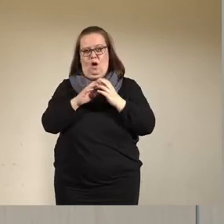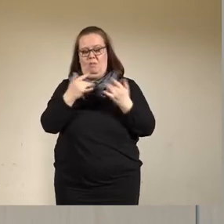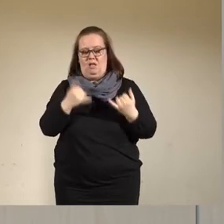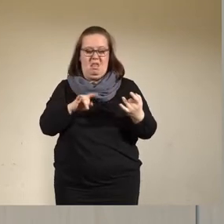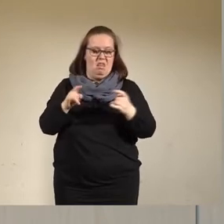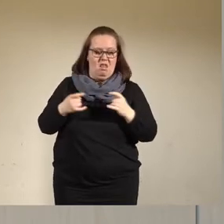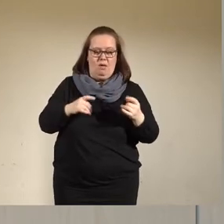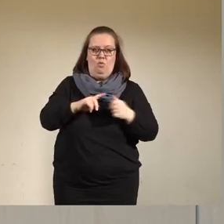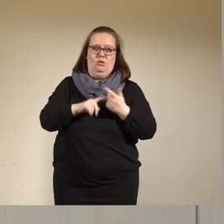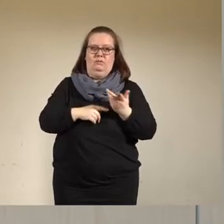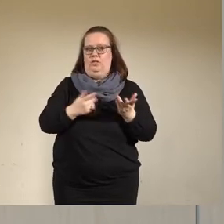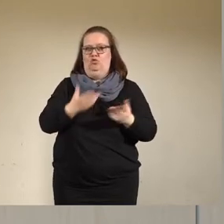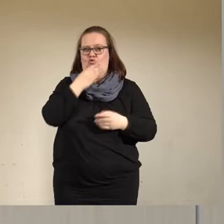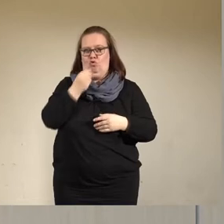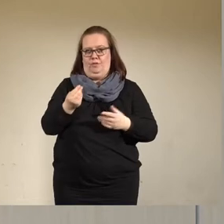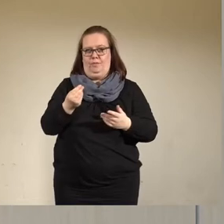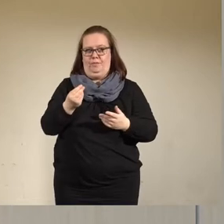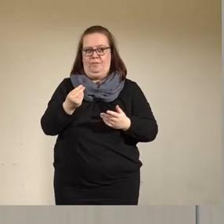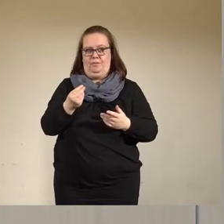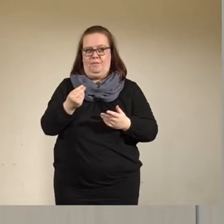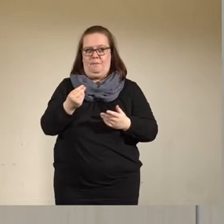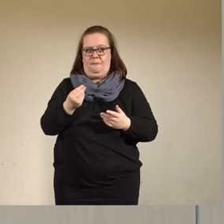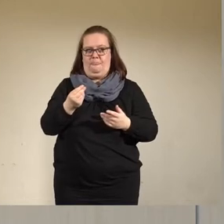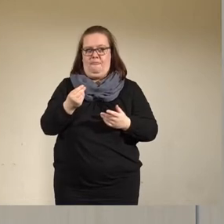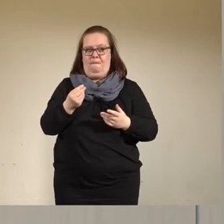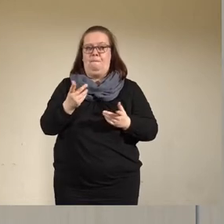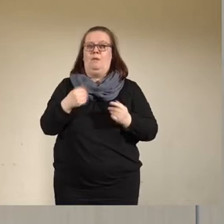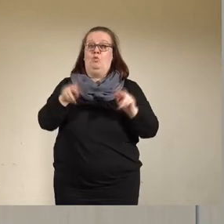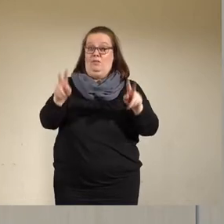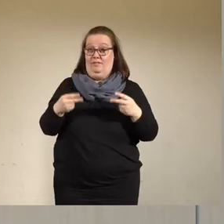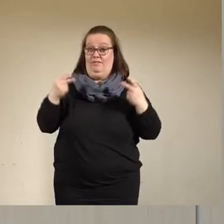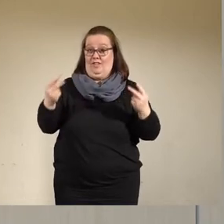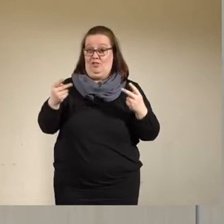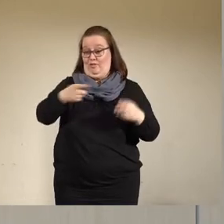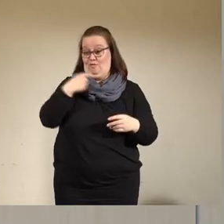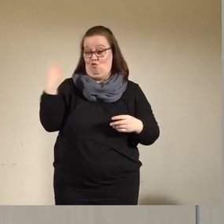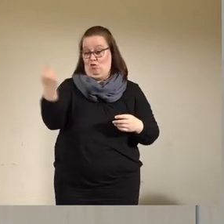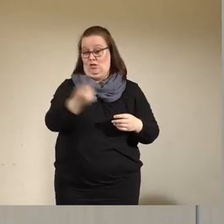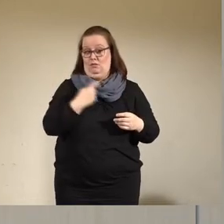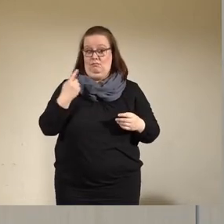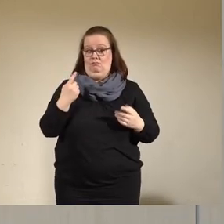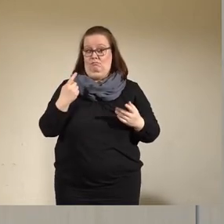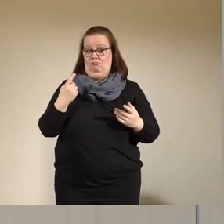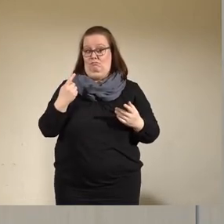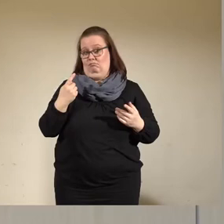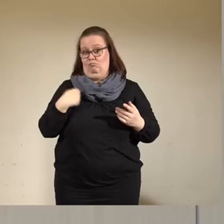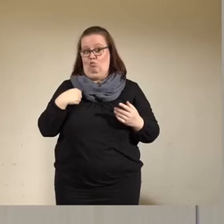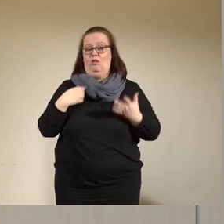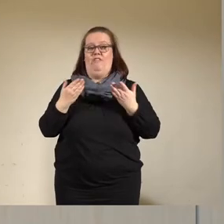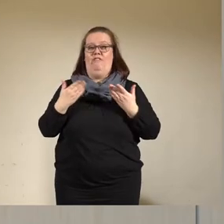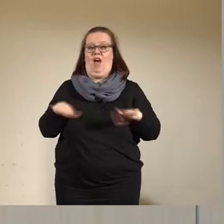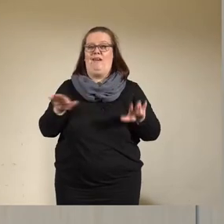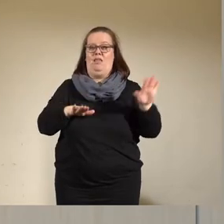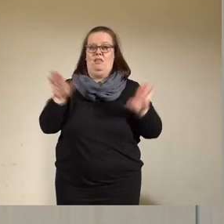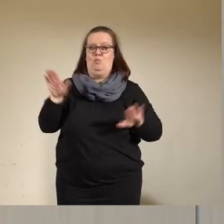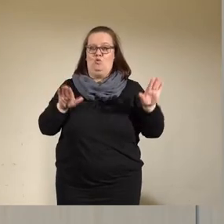stellen, wäre, glaube ich, nicht richtig. Ganz wichtig für uns, gerade als Freie Demokraten,